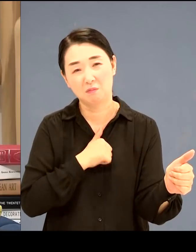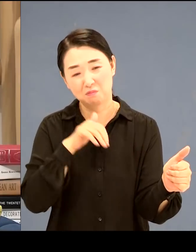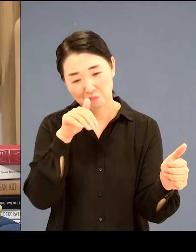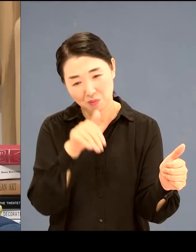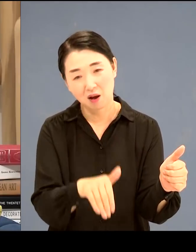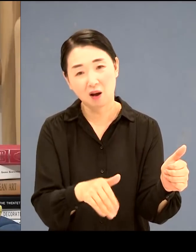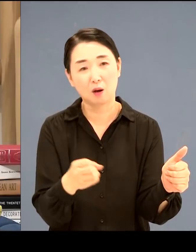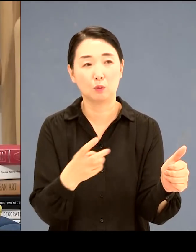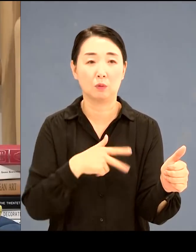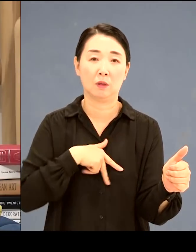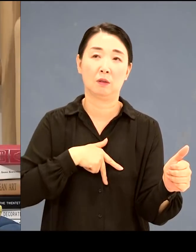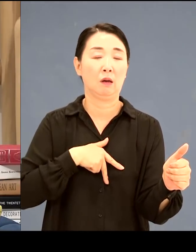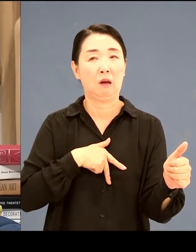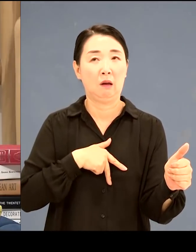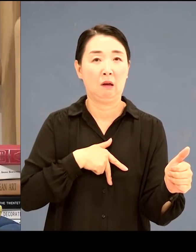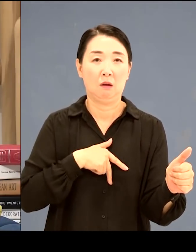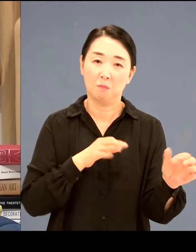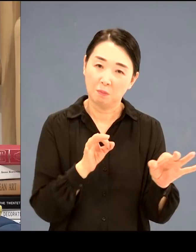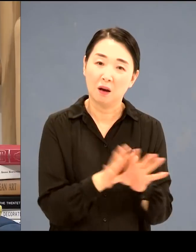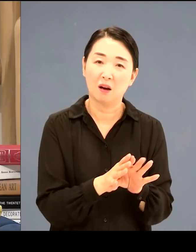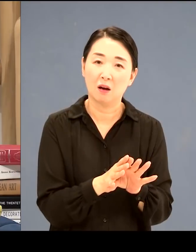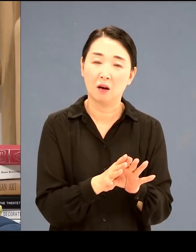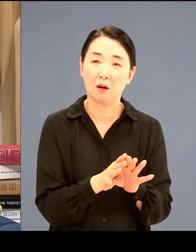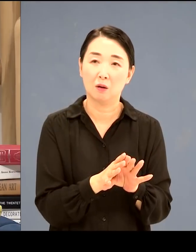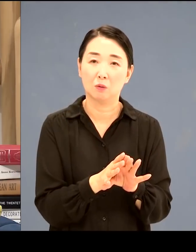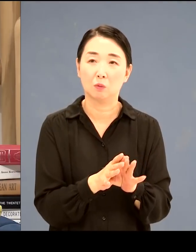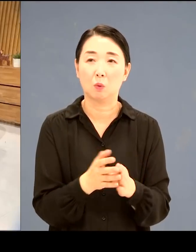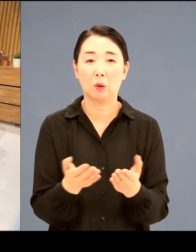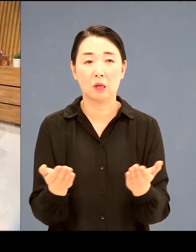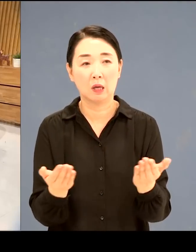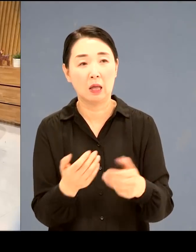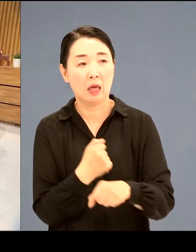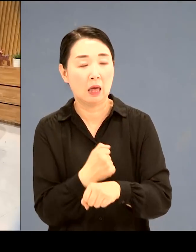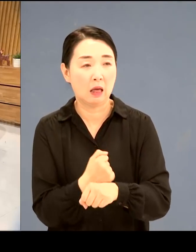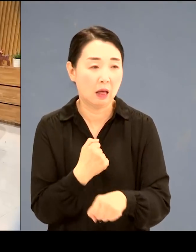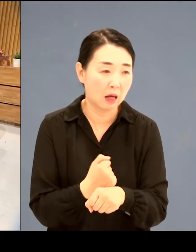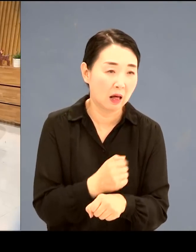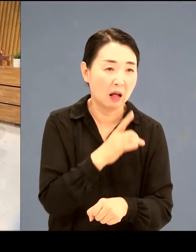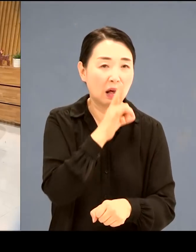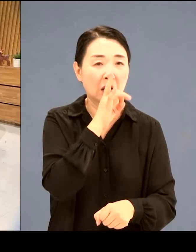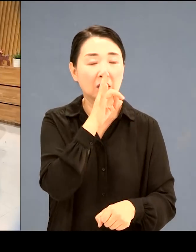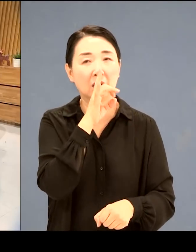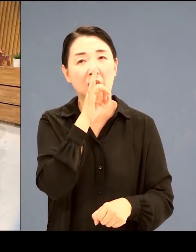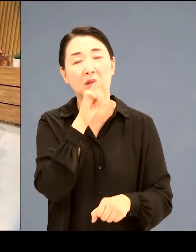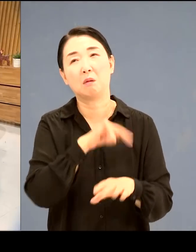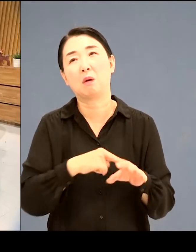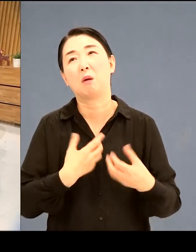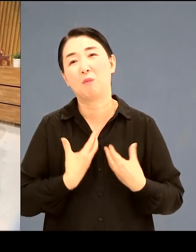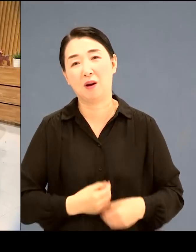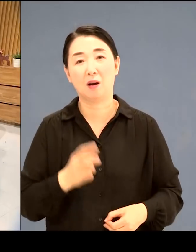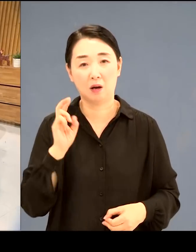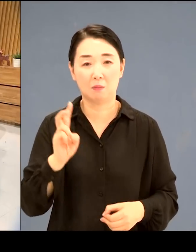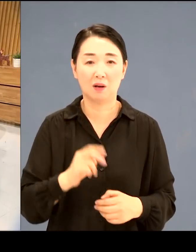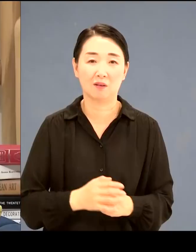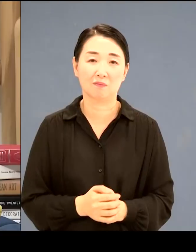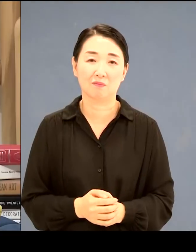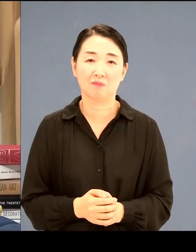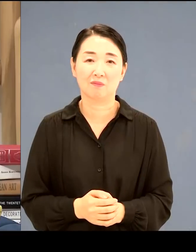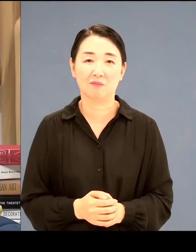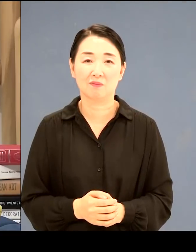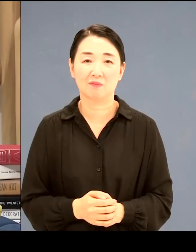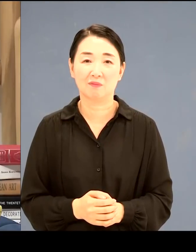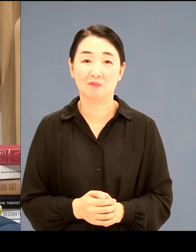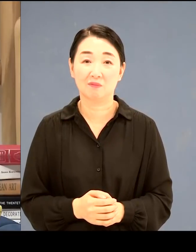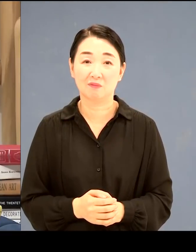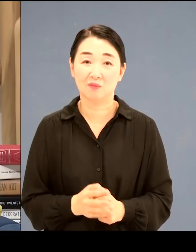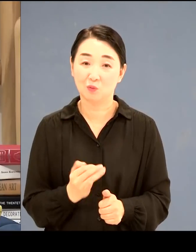낮아지고 자신감도 없어지고 나는 하는 일마다 되는 것이 없나 뭐 이런 생각이 들거든요. 네네. 어떠셨어요? 저희 남편이